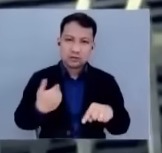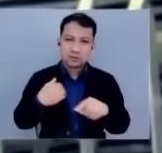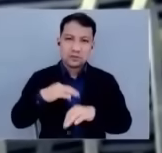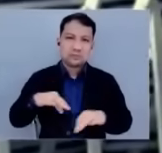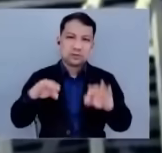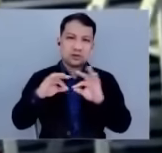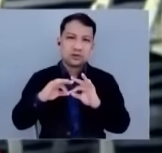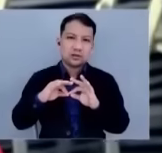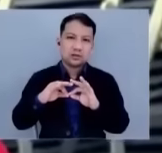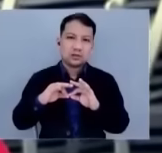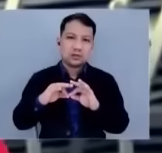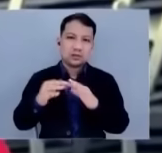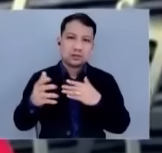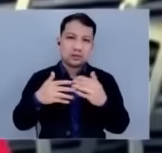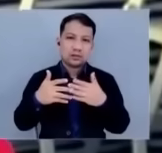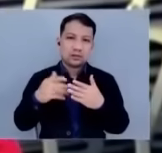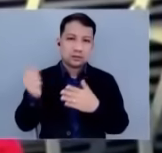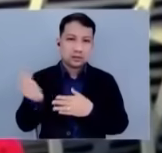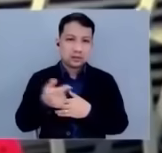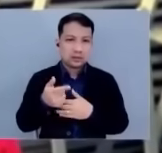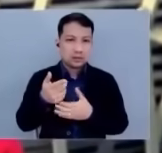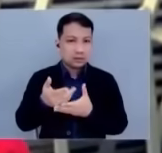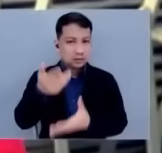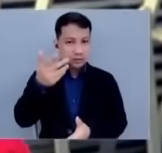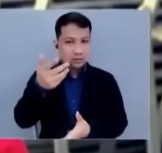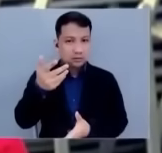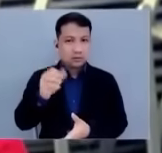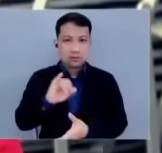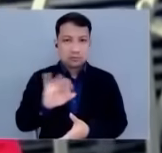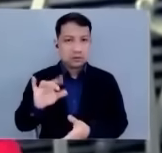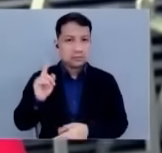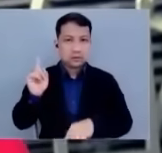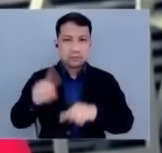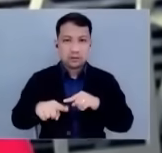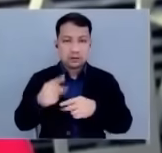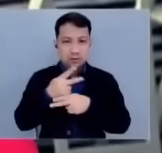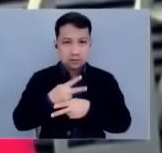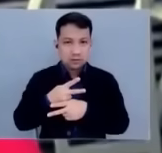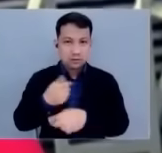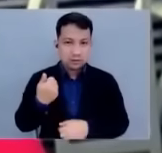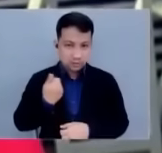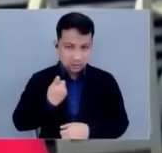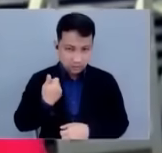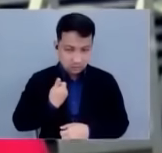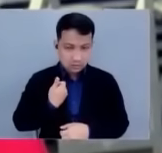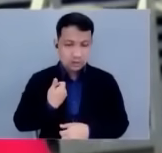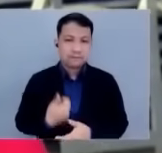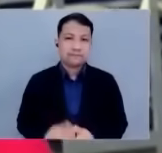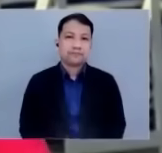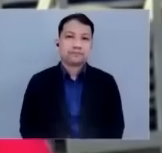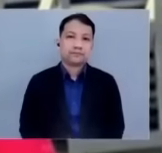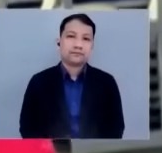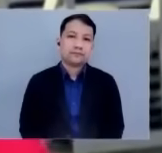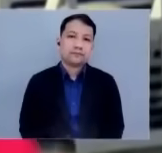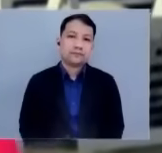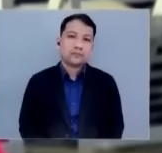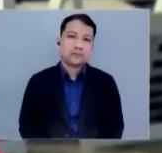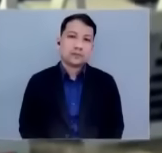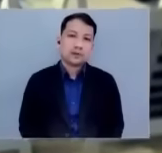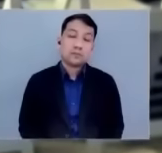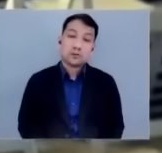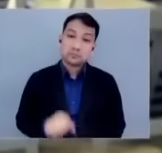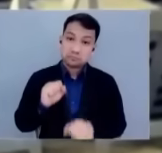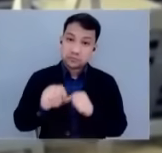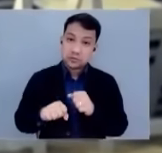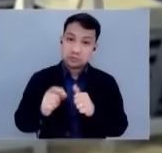Aanhin natin lahat ng karangyaan na ito kung hindi natin naalagaan yung ating kalusugan. So,